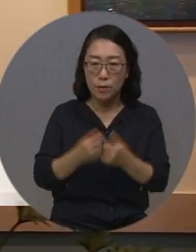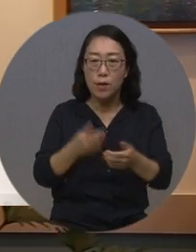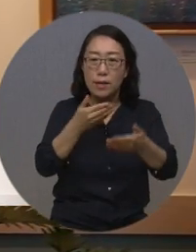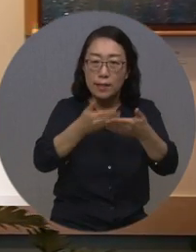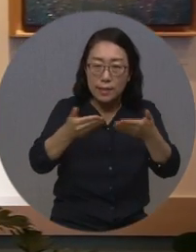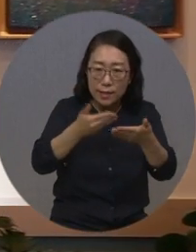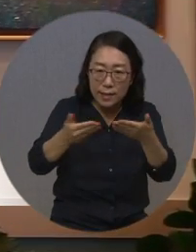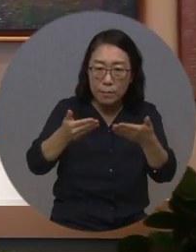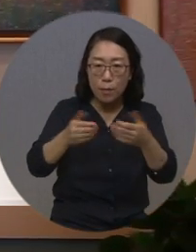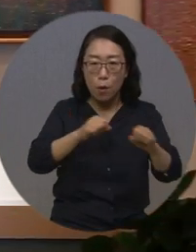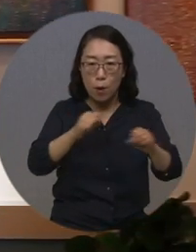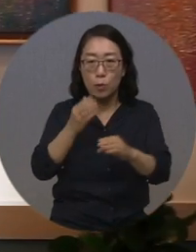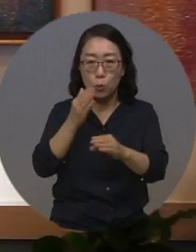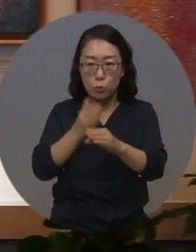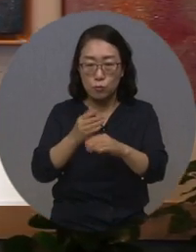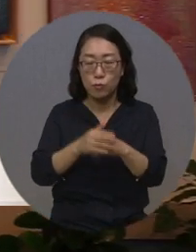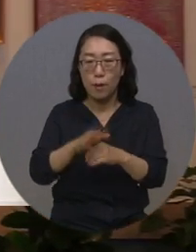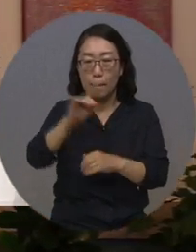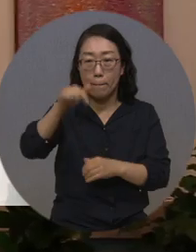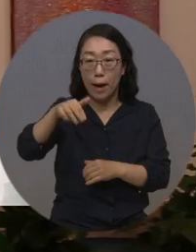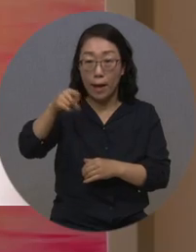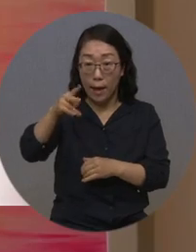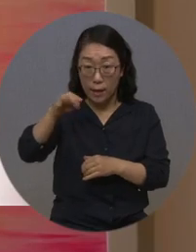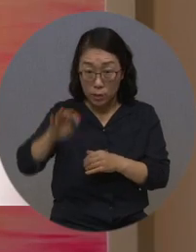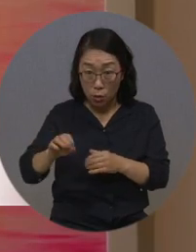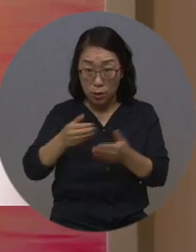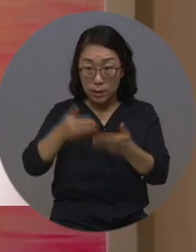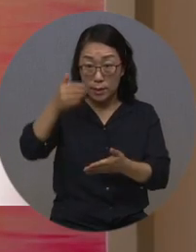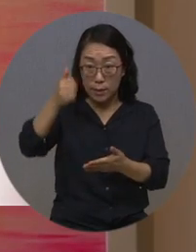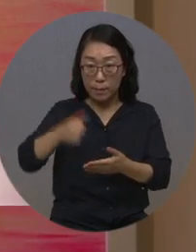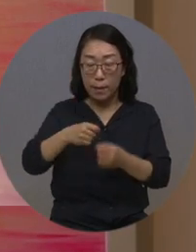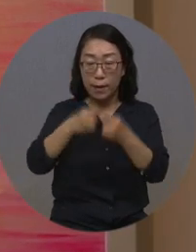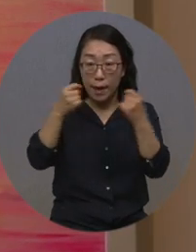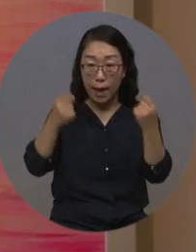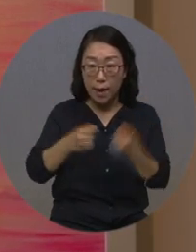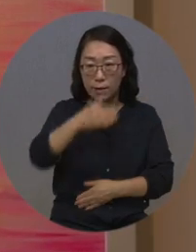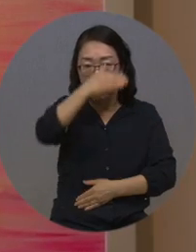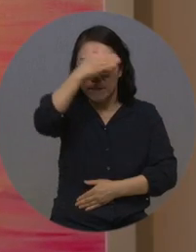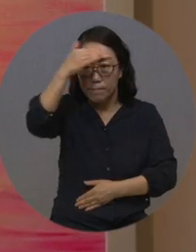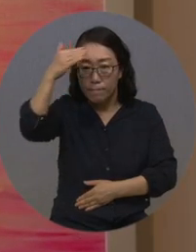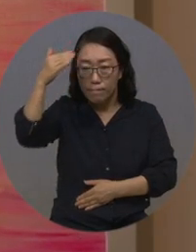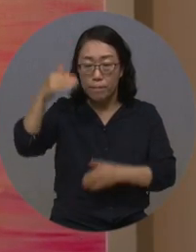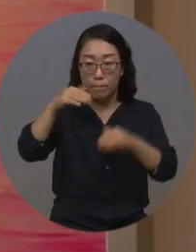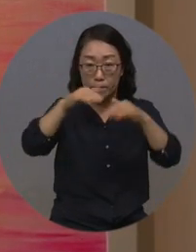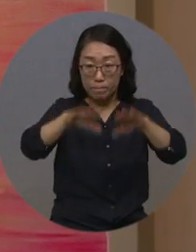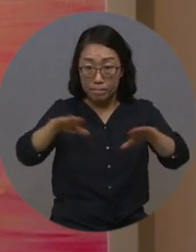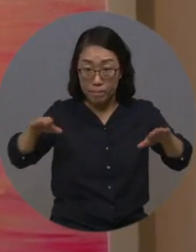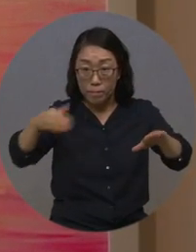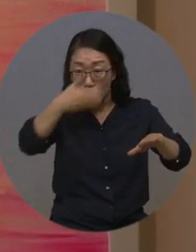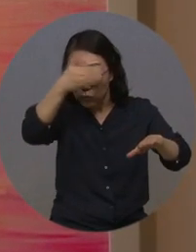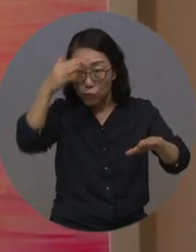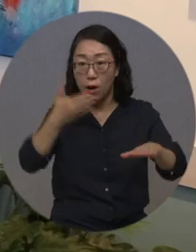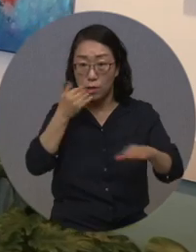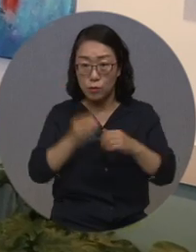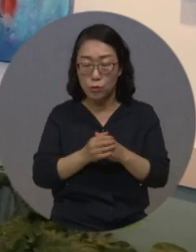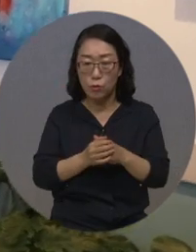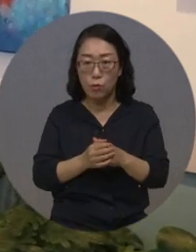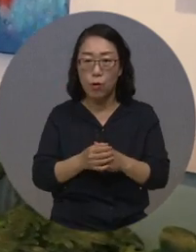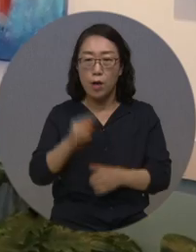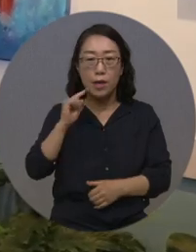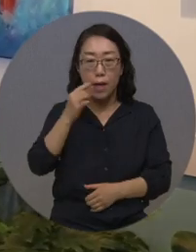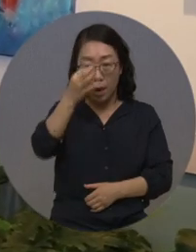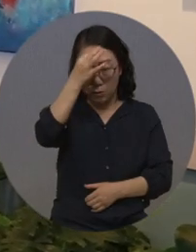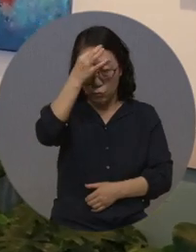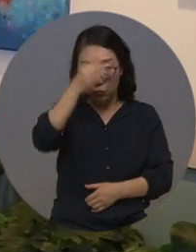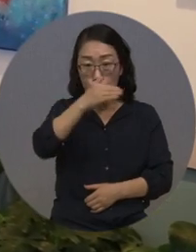서양화로 왕성하게 활동 중인 박혜정 작가의 개인전이 열려 평범한 일상 속에서 예술을